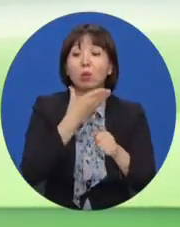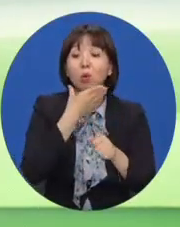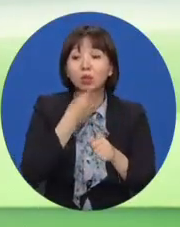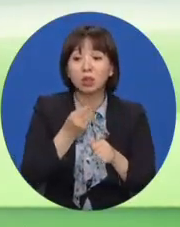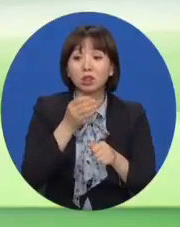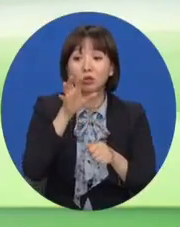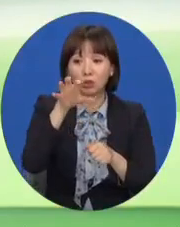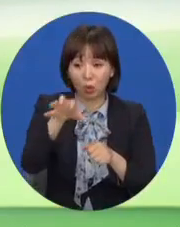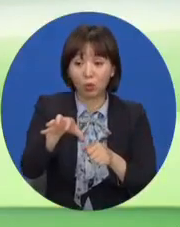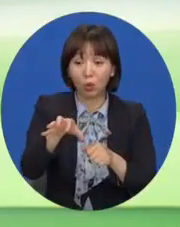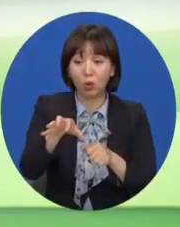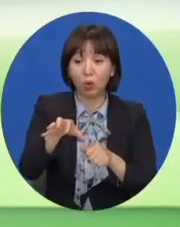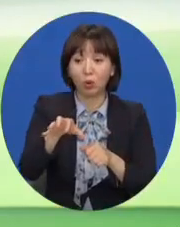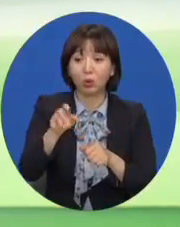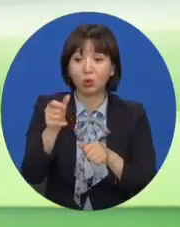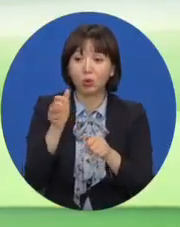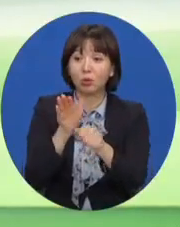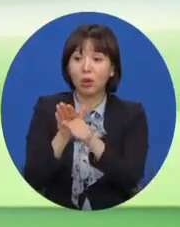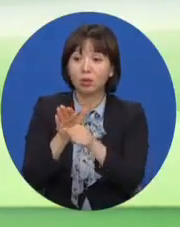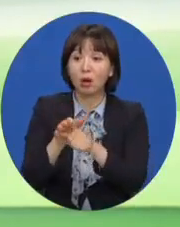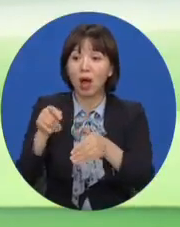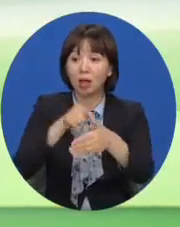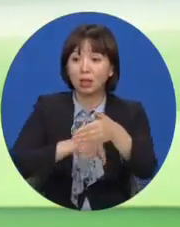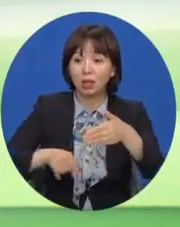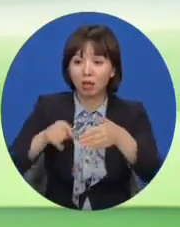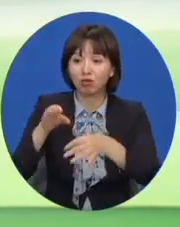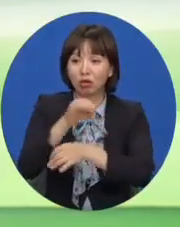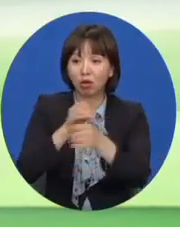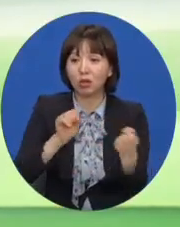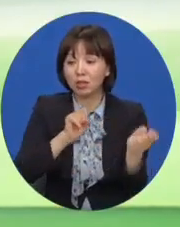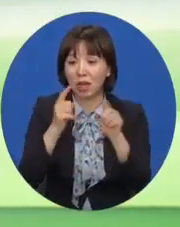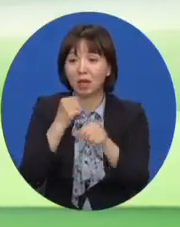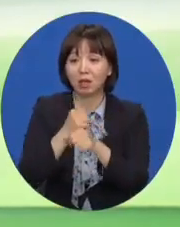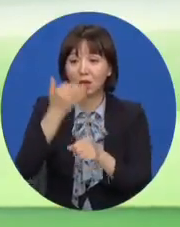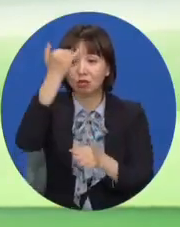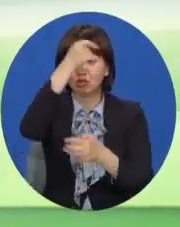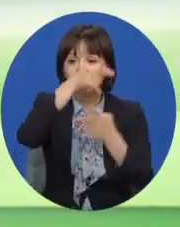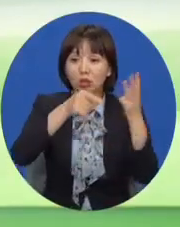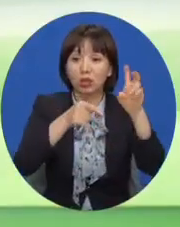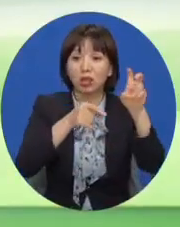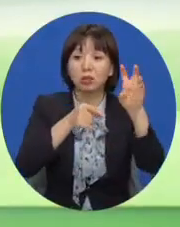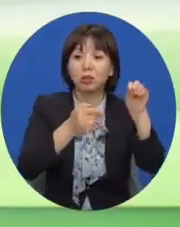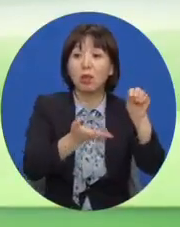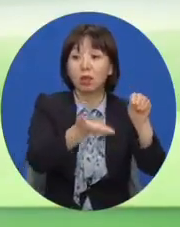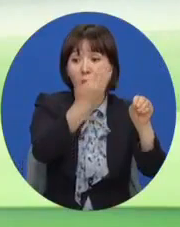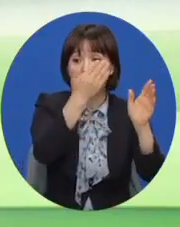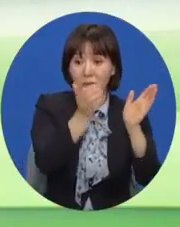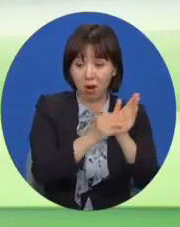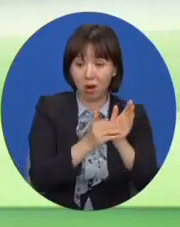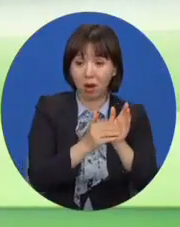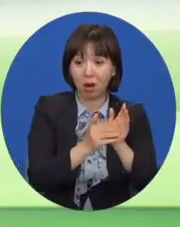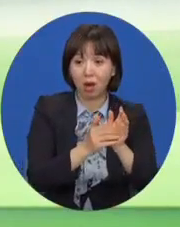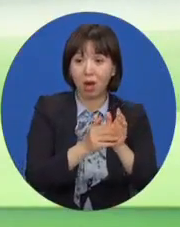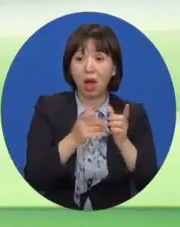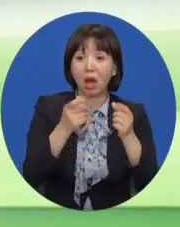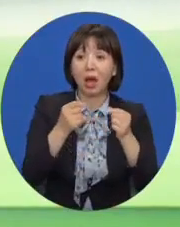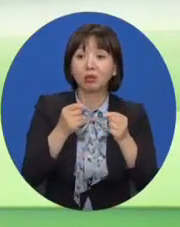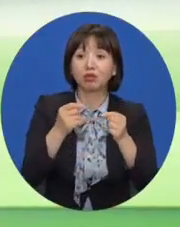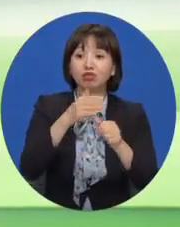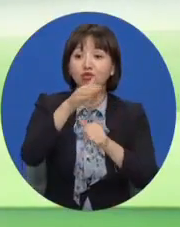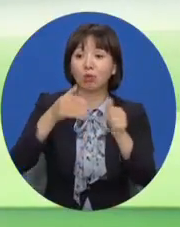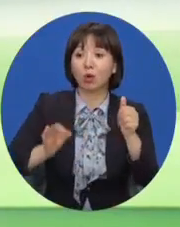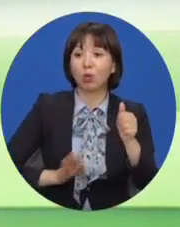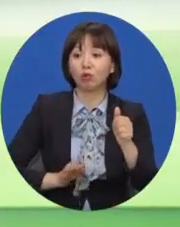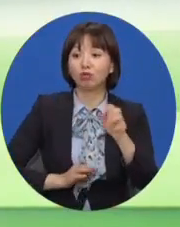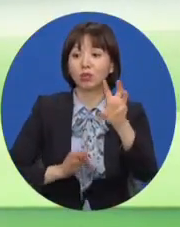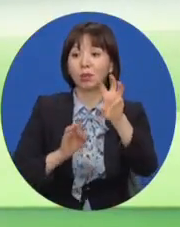쪽으로 써서 우선 내수 경기를 살리겠다. 우리 청주 같은 경우는 20만이 넘었죠. 같은 주변의 원주는